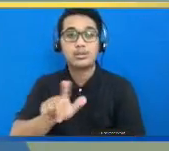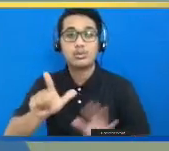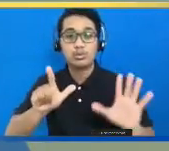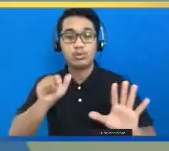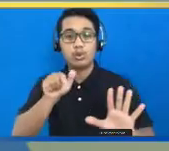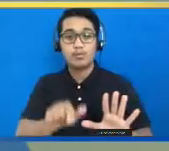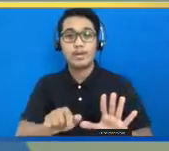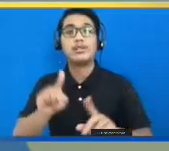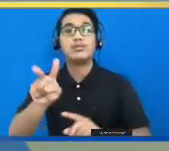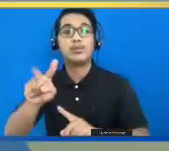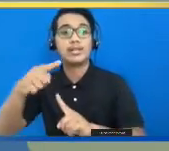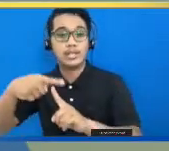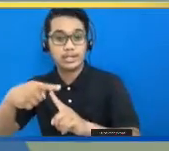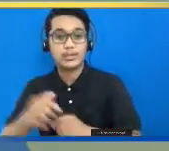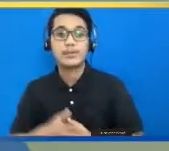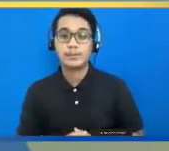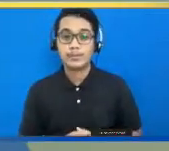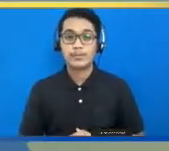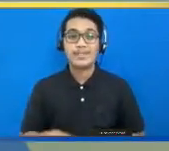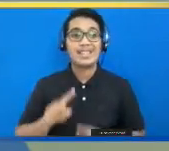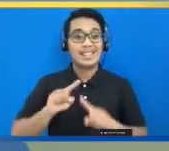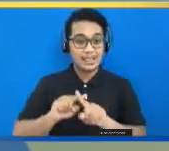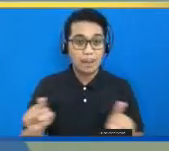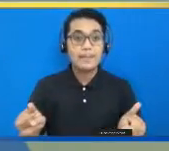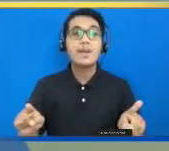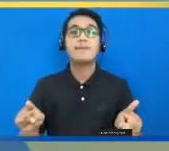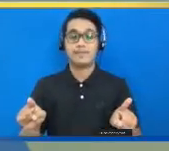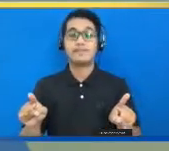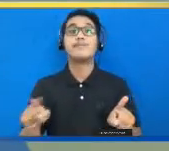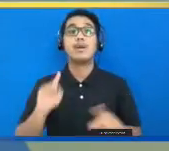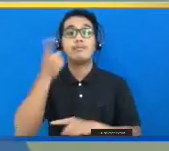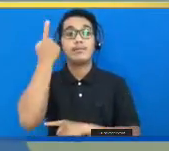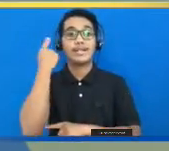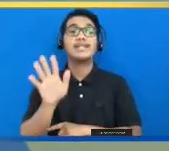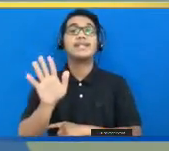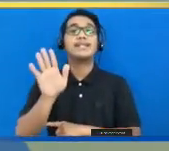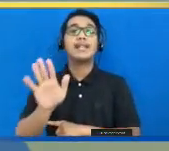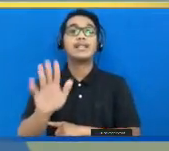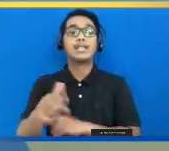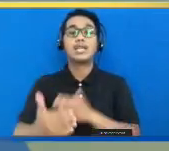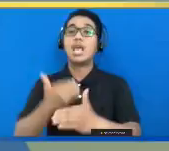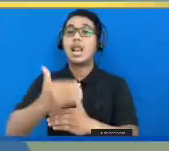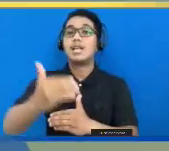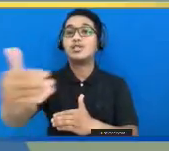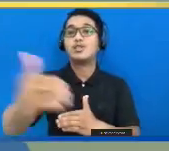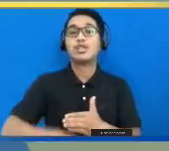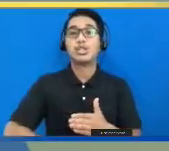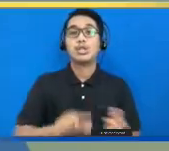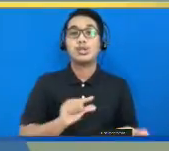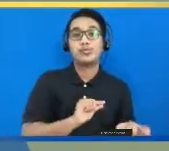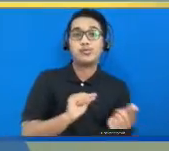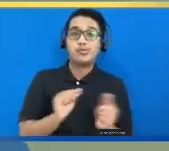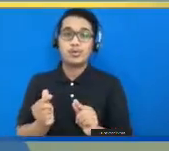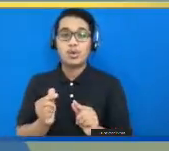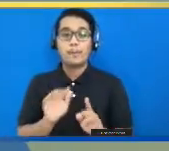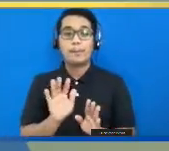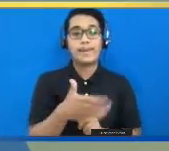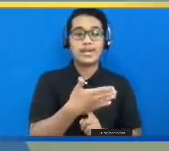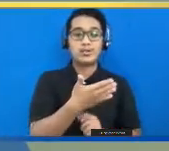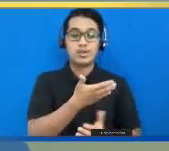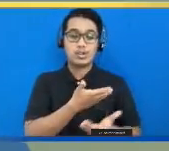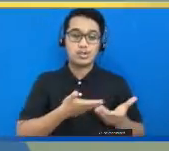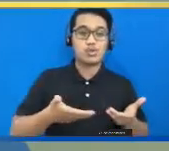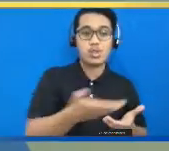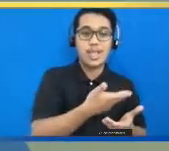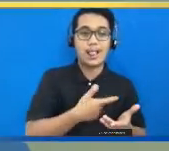5000000000000 akan tetapi disisi lain pemerintah juga akan terus melanjutkan reformasi perlindungan sosial ini